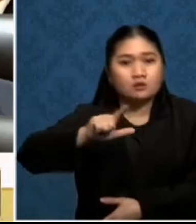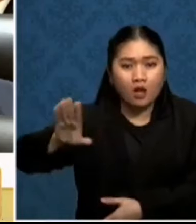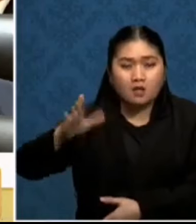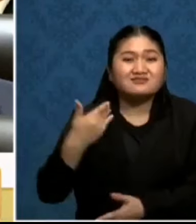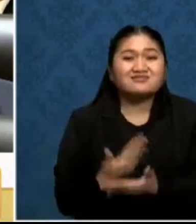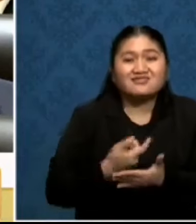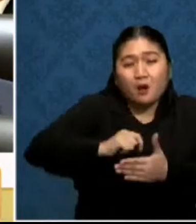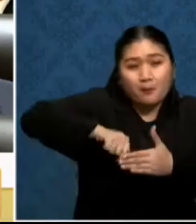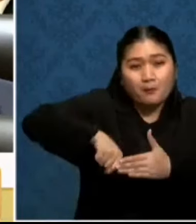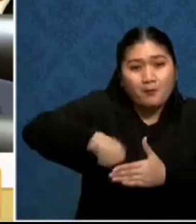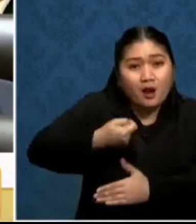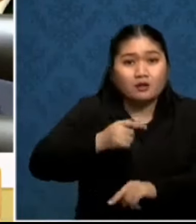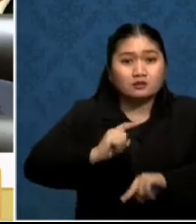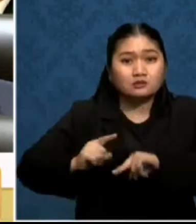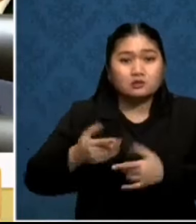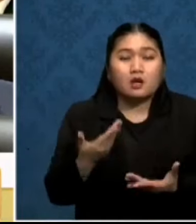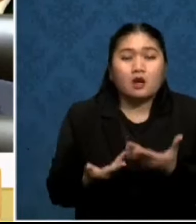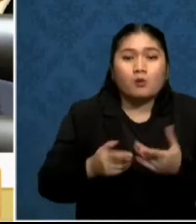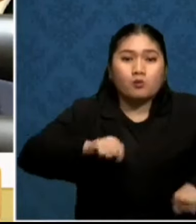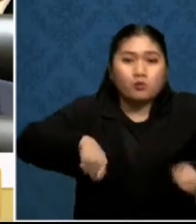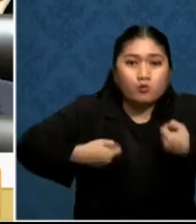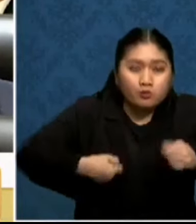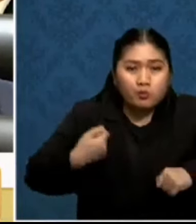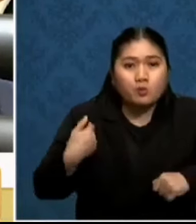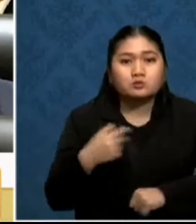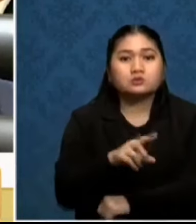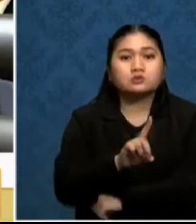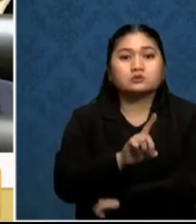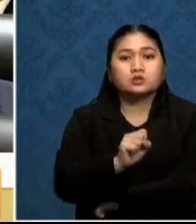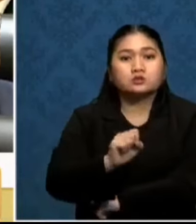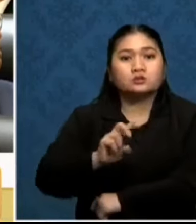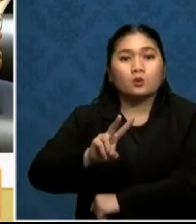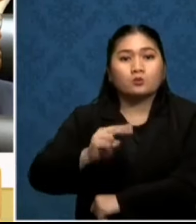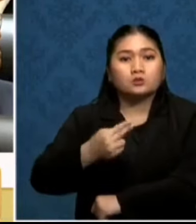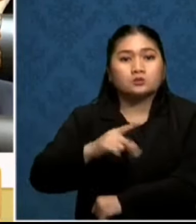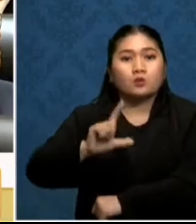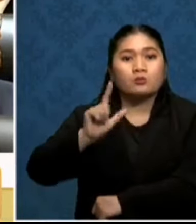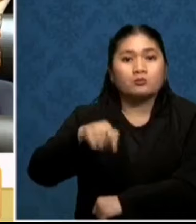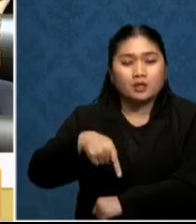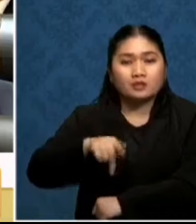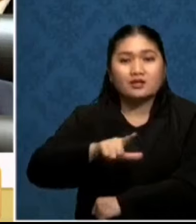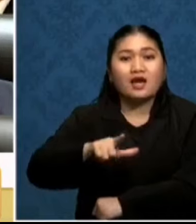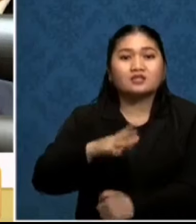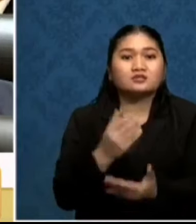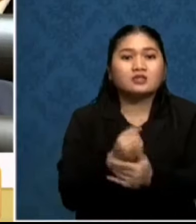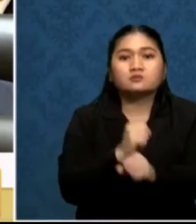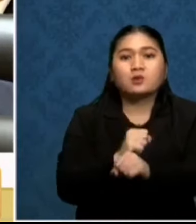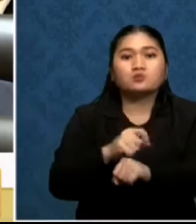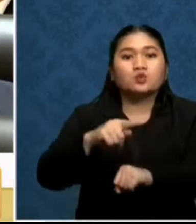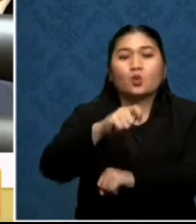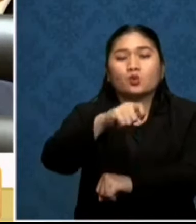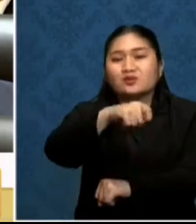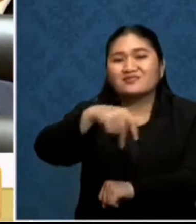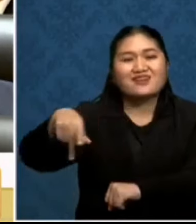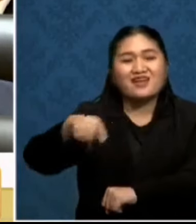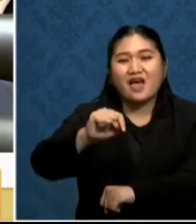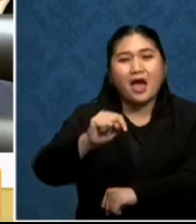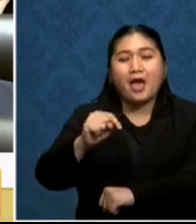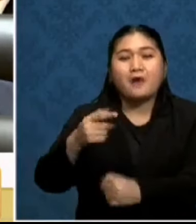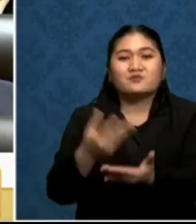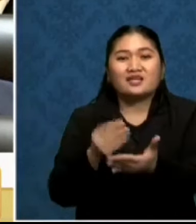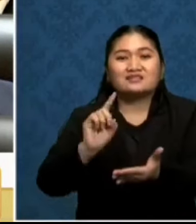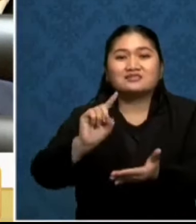รายจ่ายใส่ไว้ในงบกลาง 12,000ล้านเพื่อทำดิจิ walletโดยเฉพาะย้อนไปอีกนิดเดียว